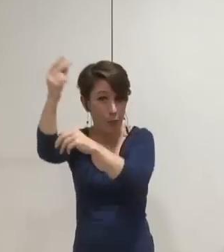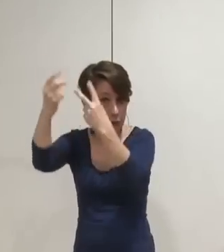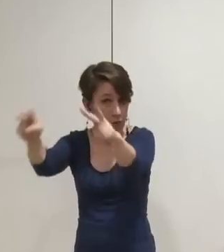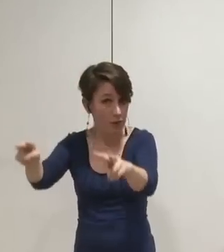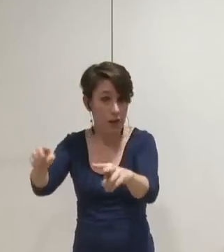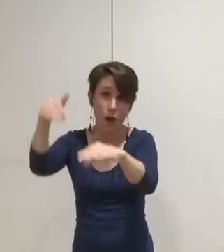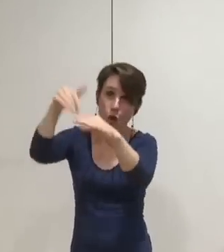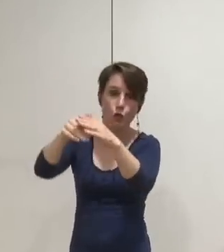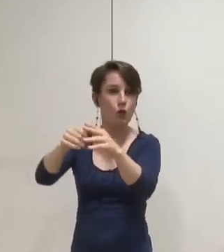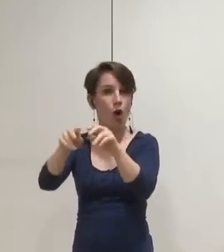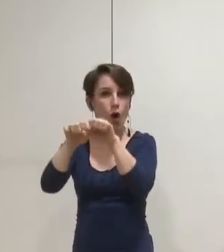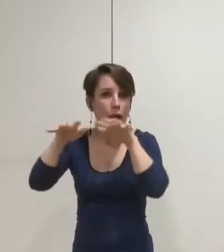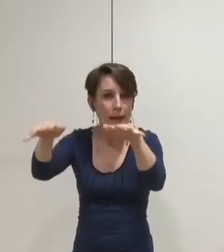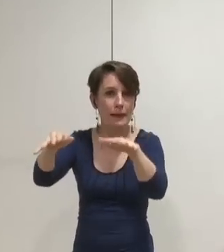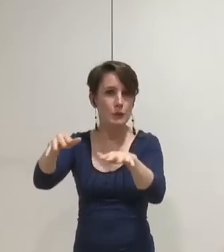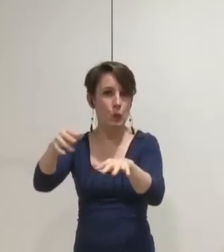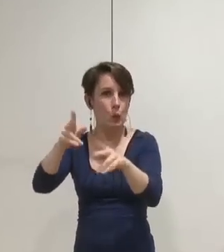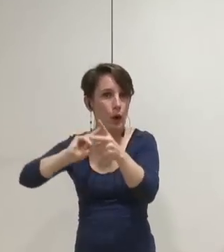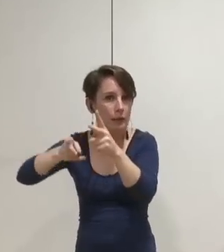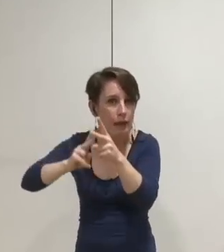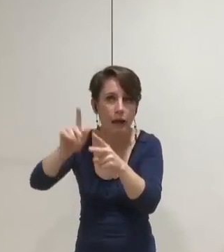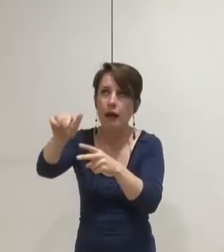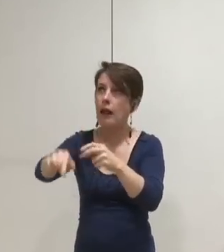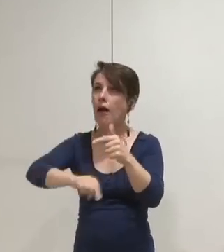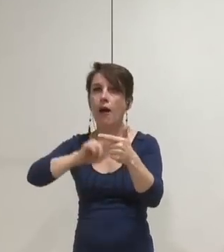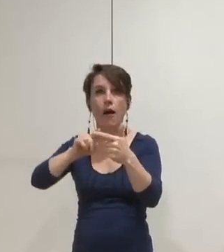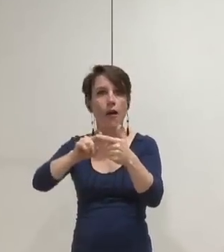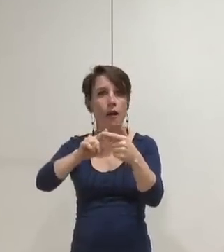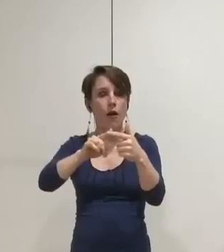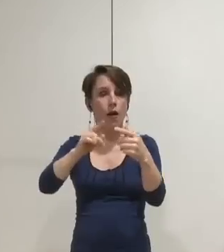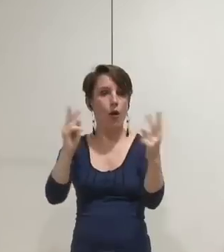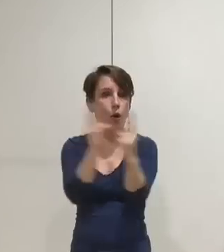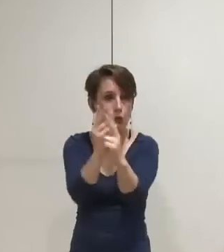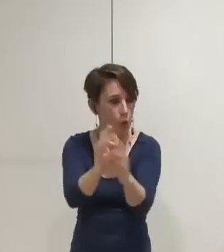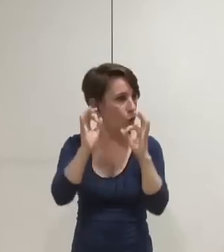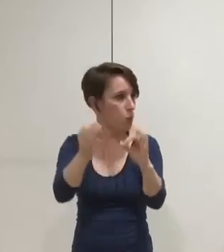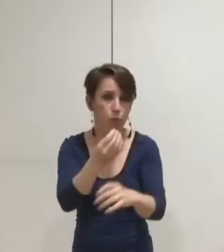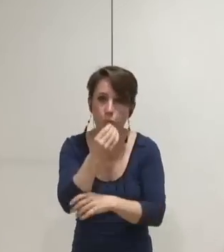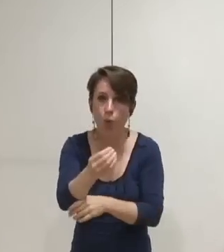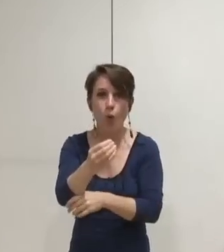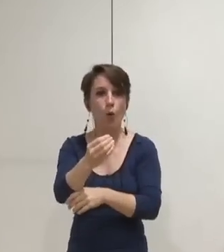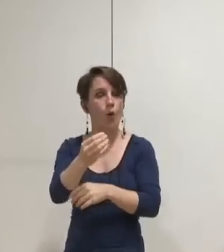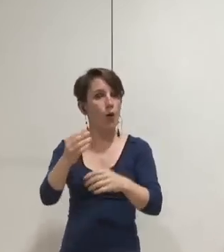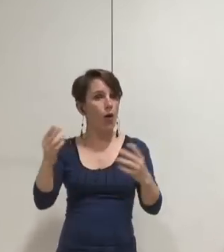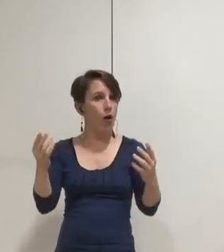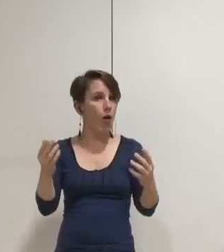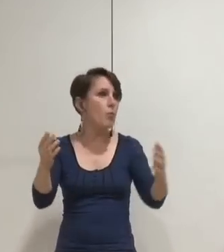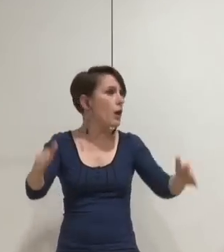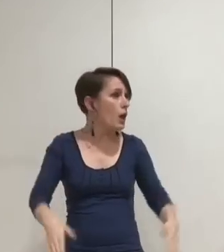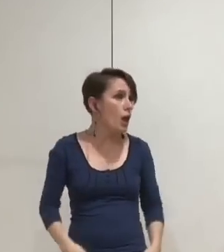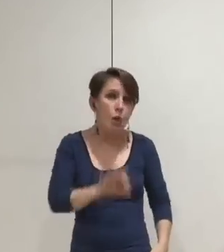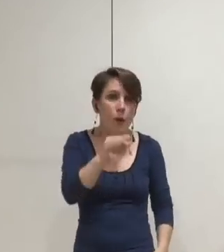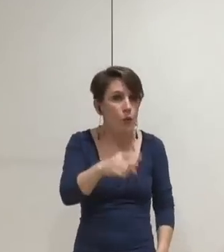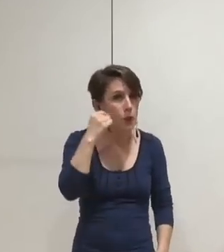SNCF elles se montent là où il y a des des liaisons correctes elles se monent là où il y a des réseaux routières mais monsieur montaburu